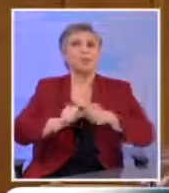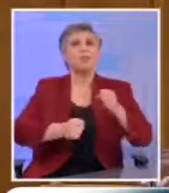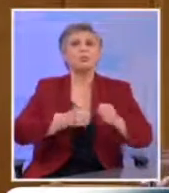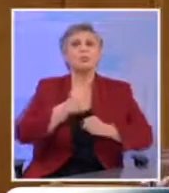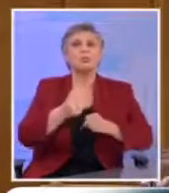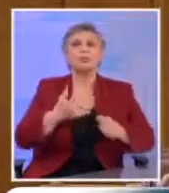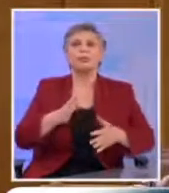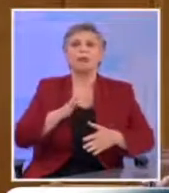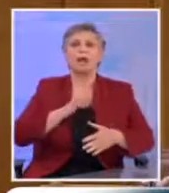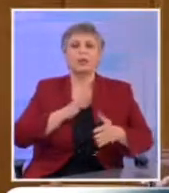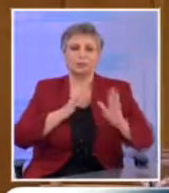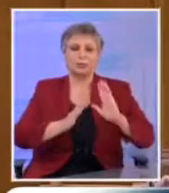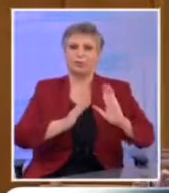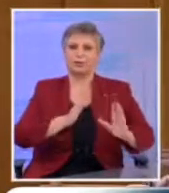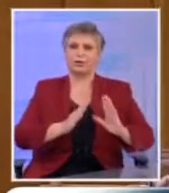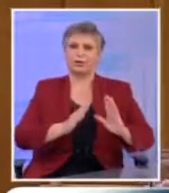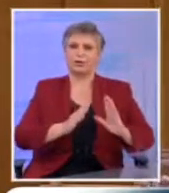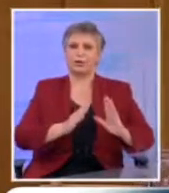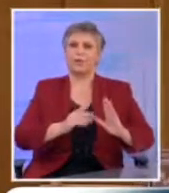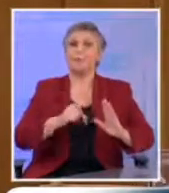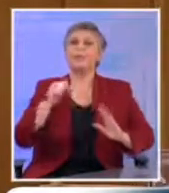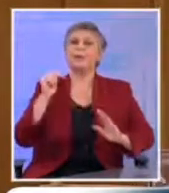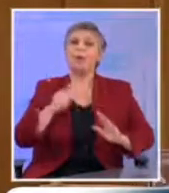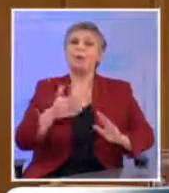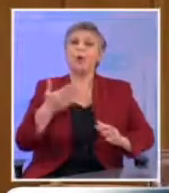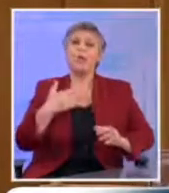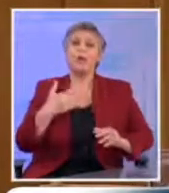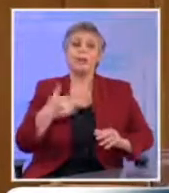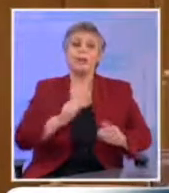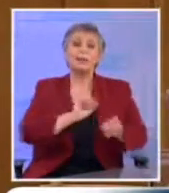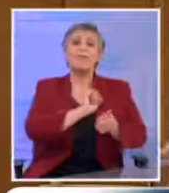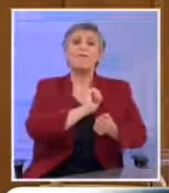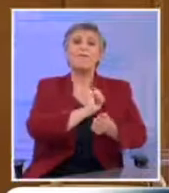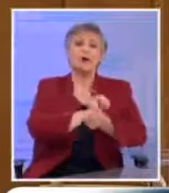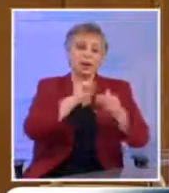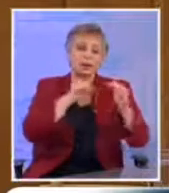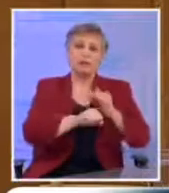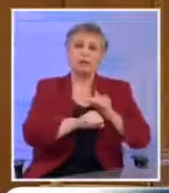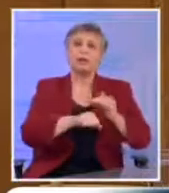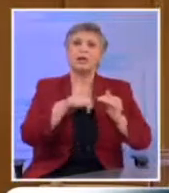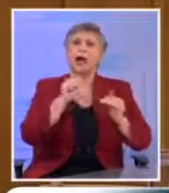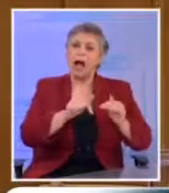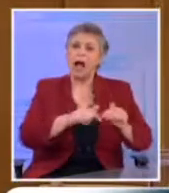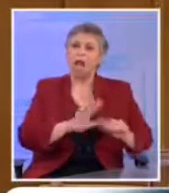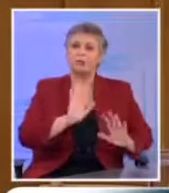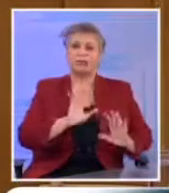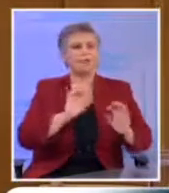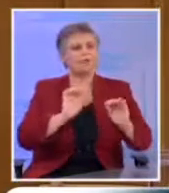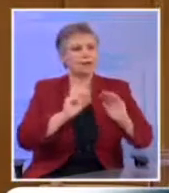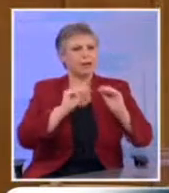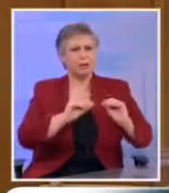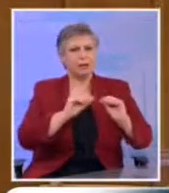σοφρονιστικό σύστημα πρέπει να στοχεύει στη στήριξη, στο σοφρονισμό και στην επανένταξη του